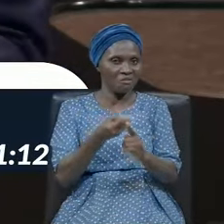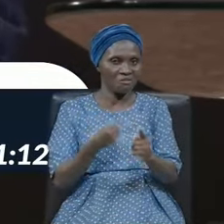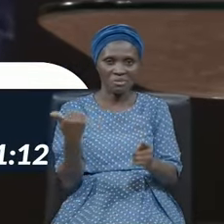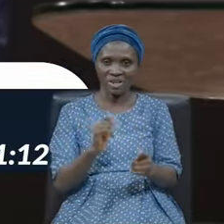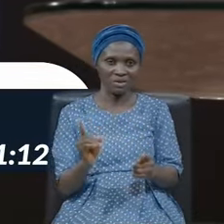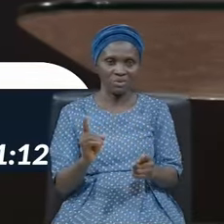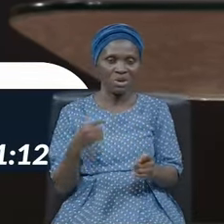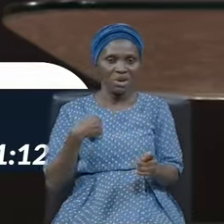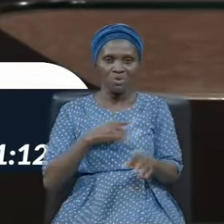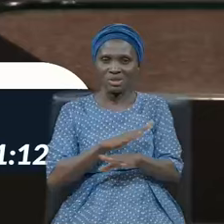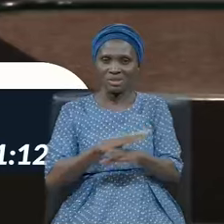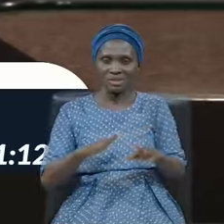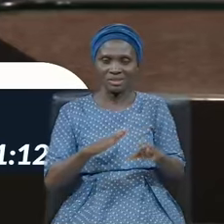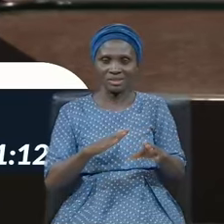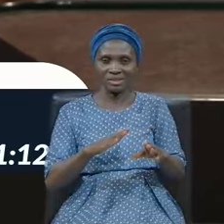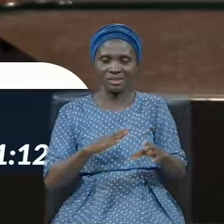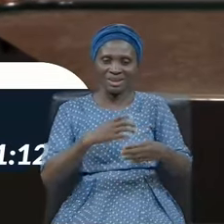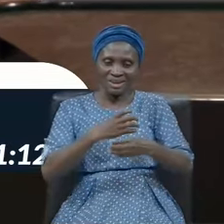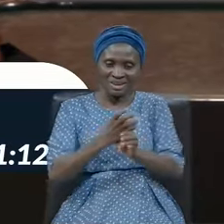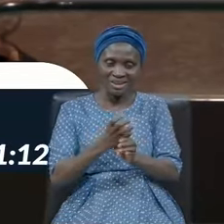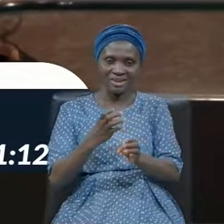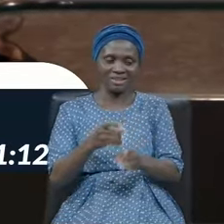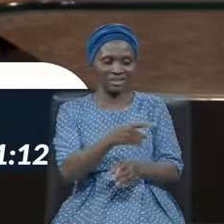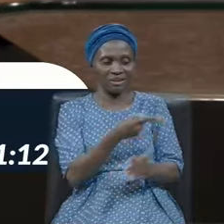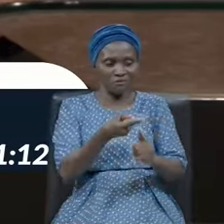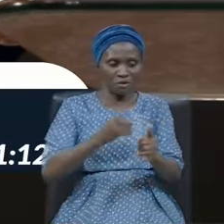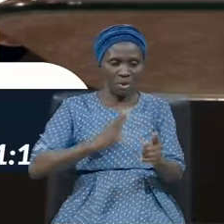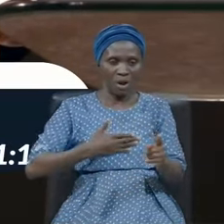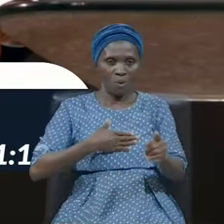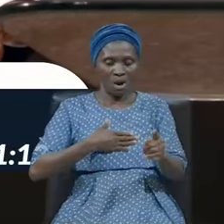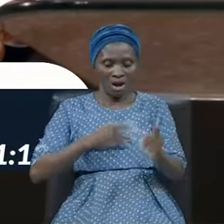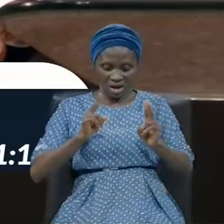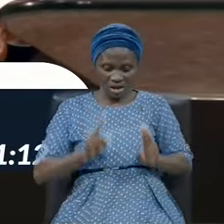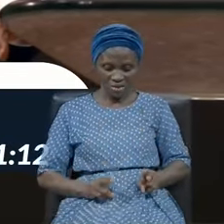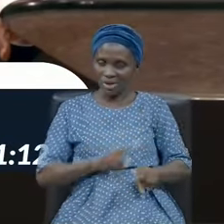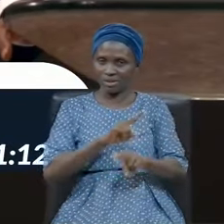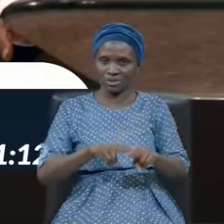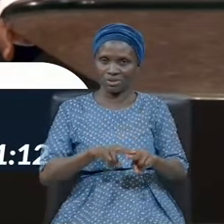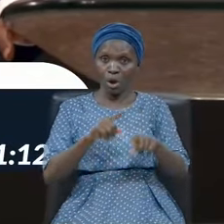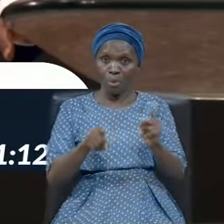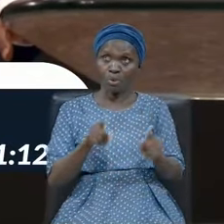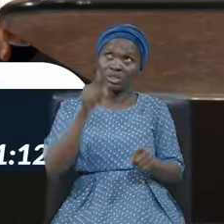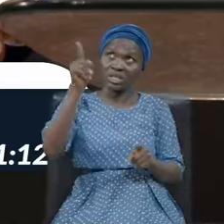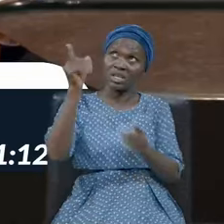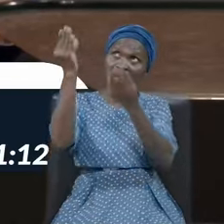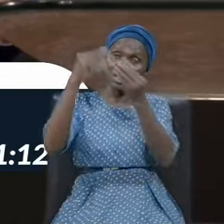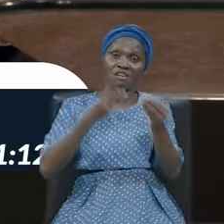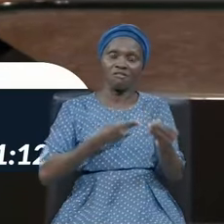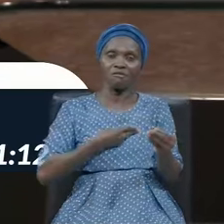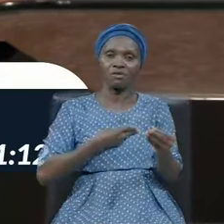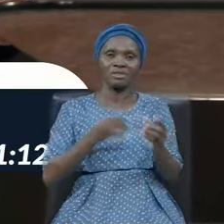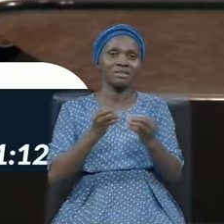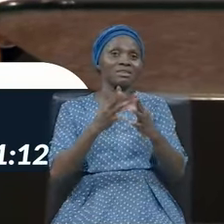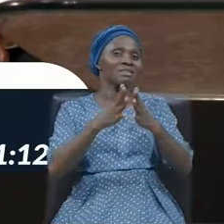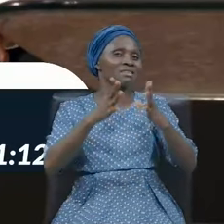pas générées par notre nature humaine, mais lui nous assure de sa part la plus grande et